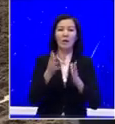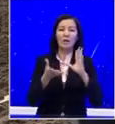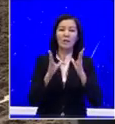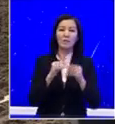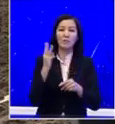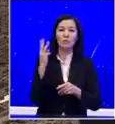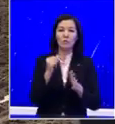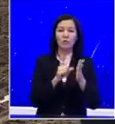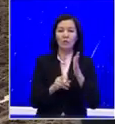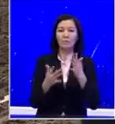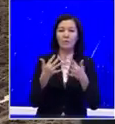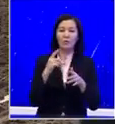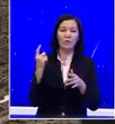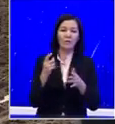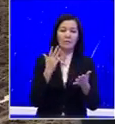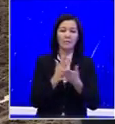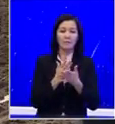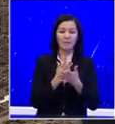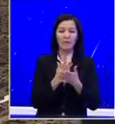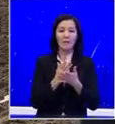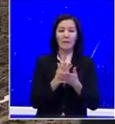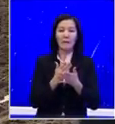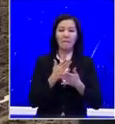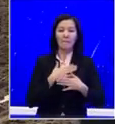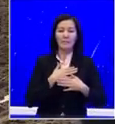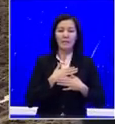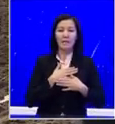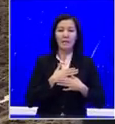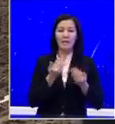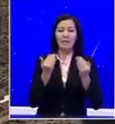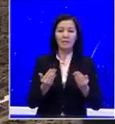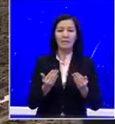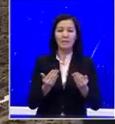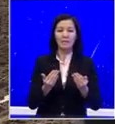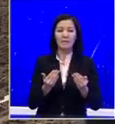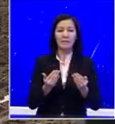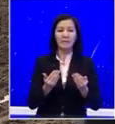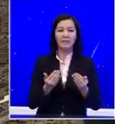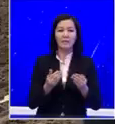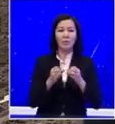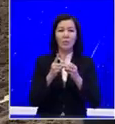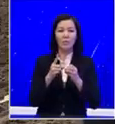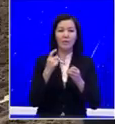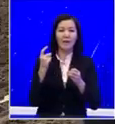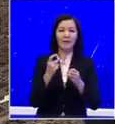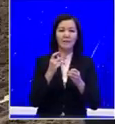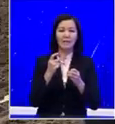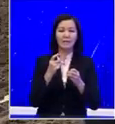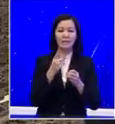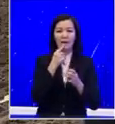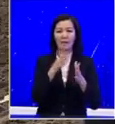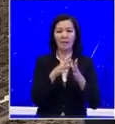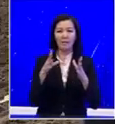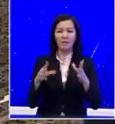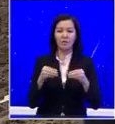360 шаруа қожалығы бар. Оған енді бізде қазір соның ішінде 11 хозяйство қазір қант қылшасы